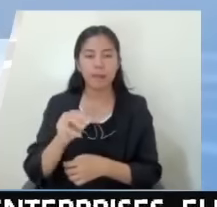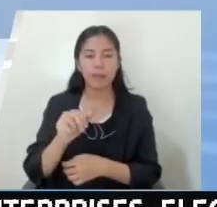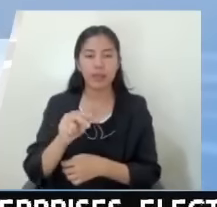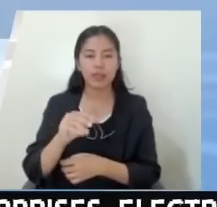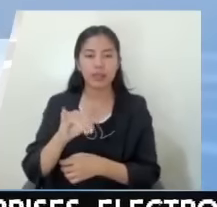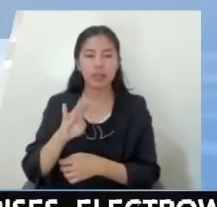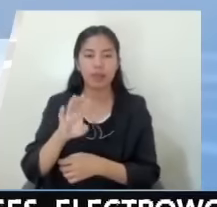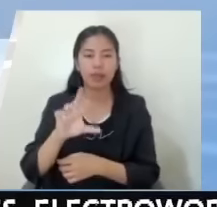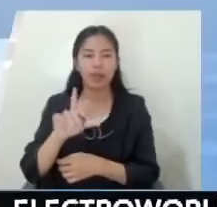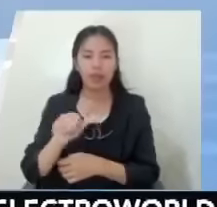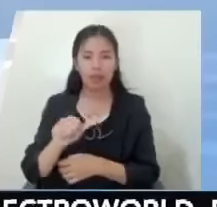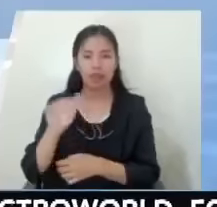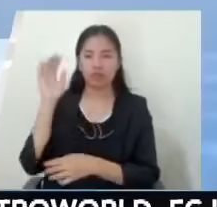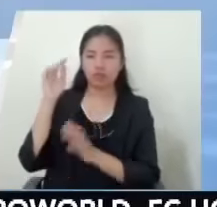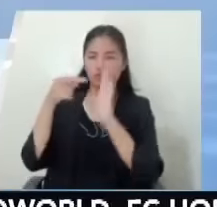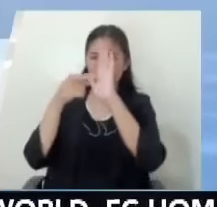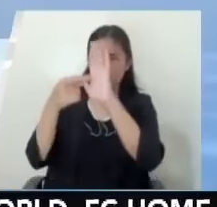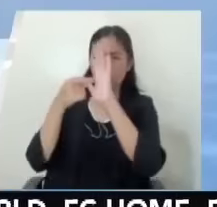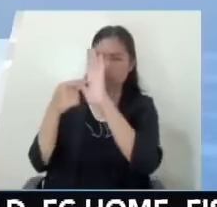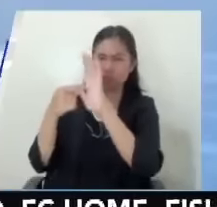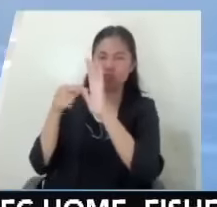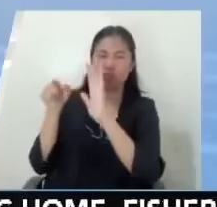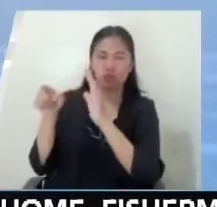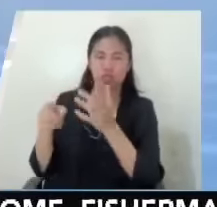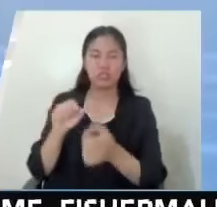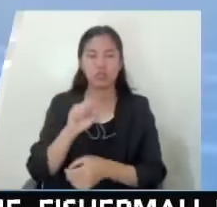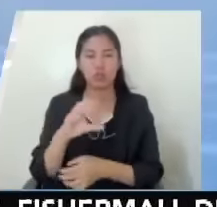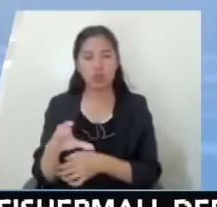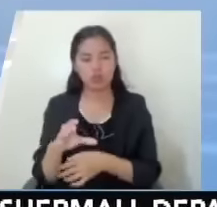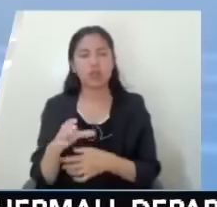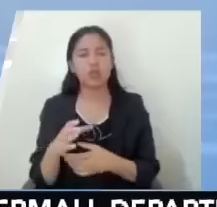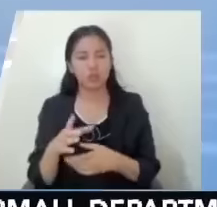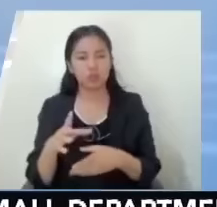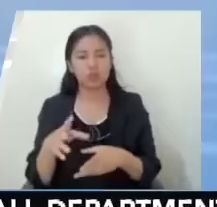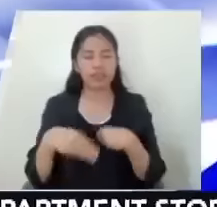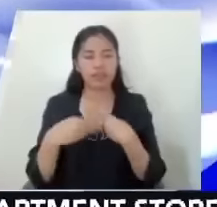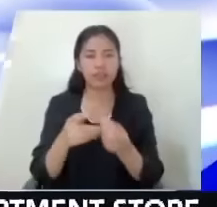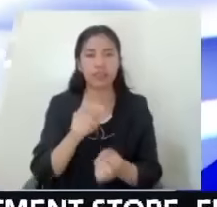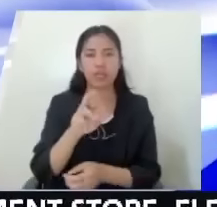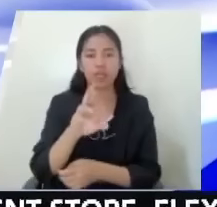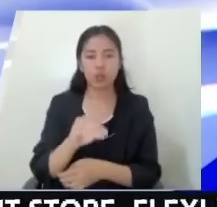temporary restraining order laban sa PUV modernization program.